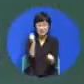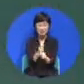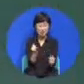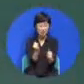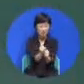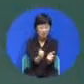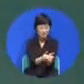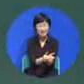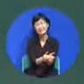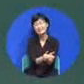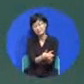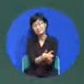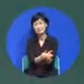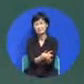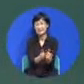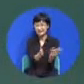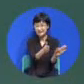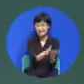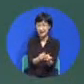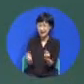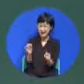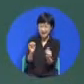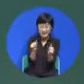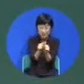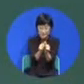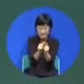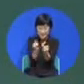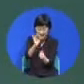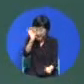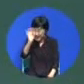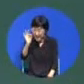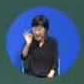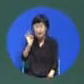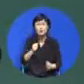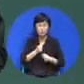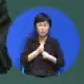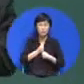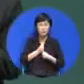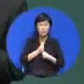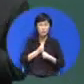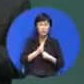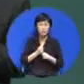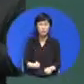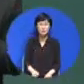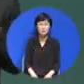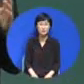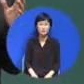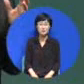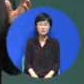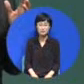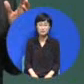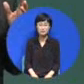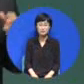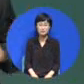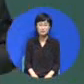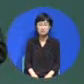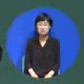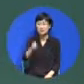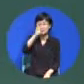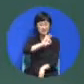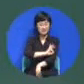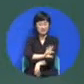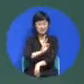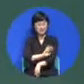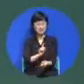relationship. 만날 때 잘 만나야 돼요. You can't really help the people that you meet, but please be careful. 대충 만났으면